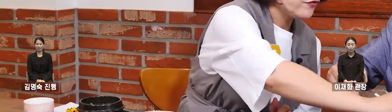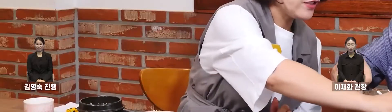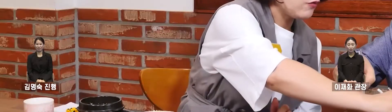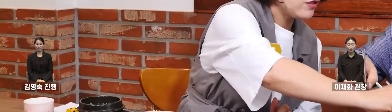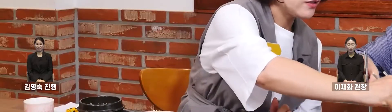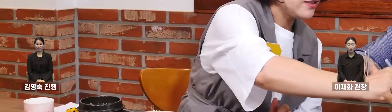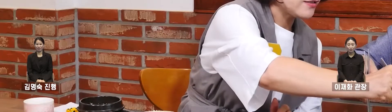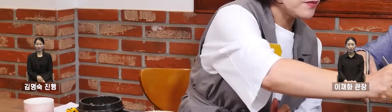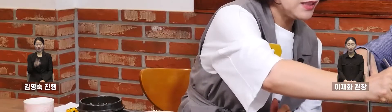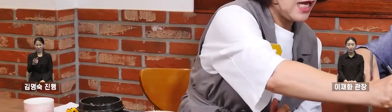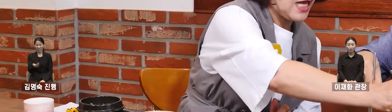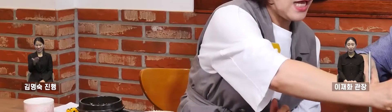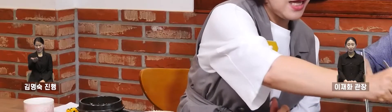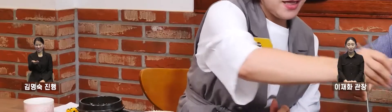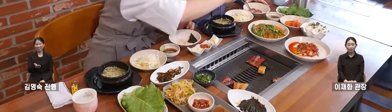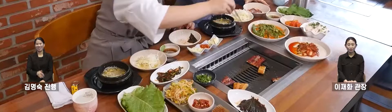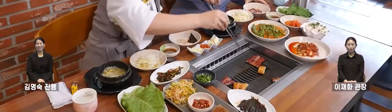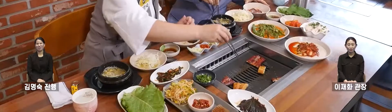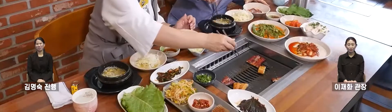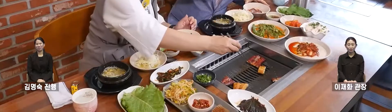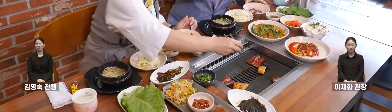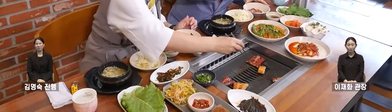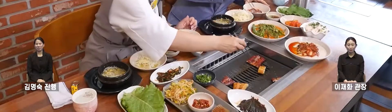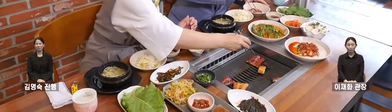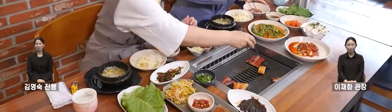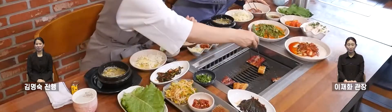양념을 두 개 올려드렸습니다.